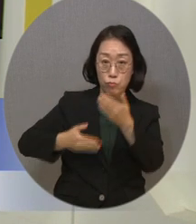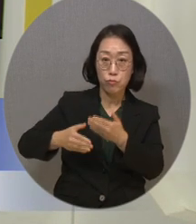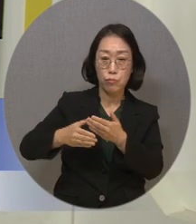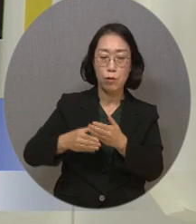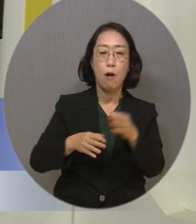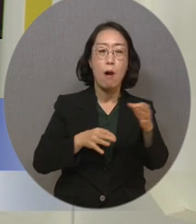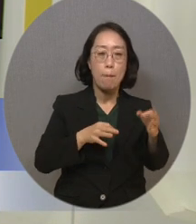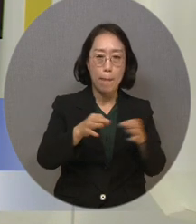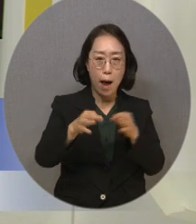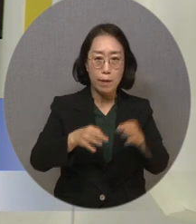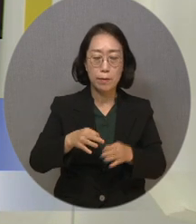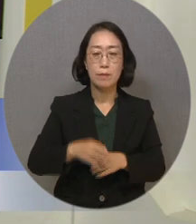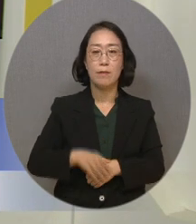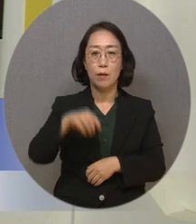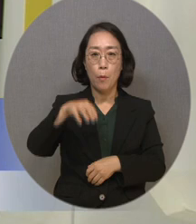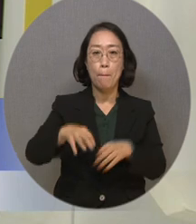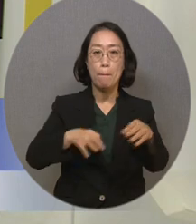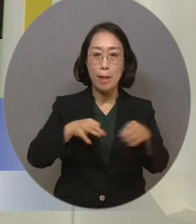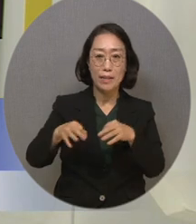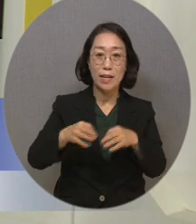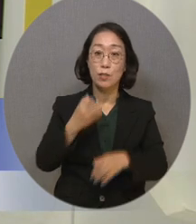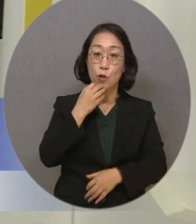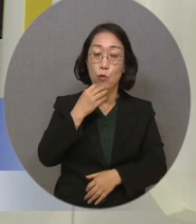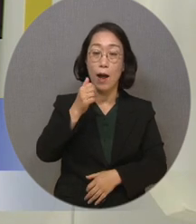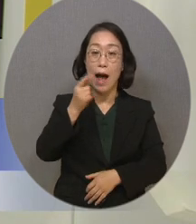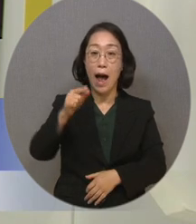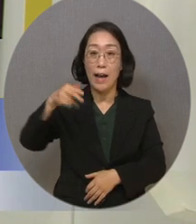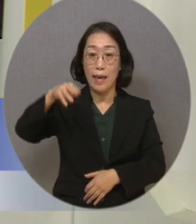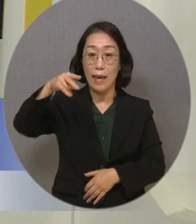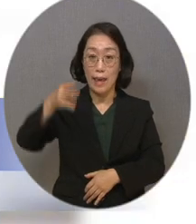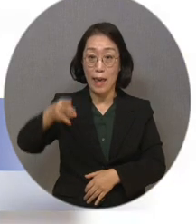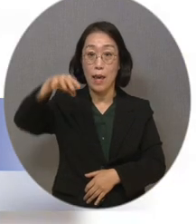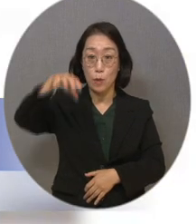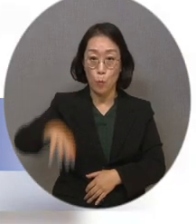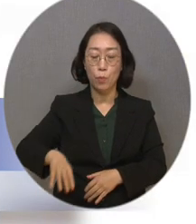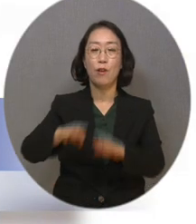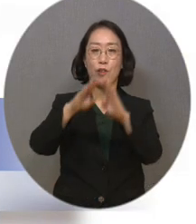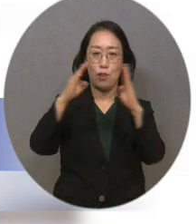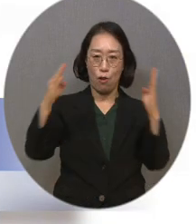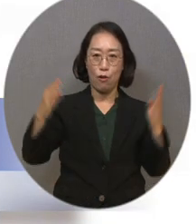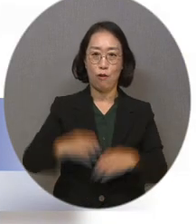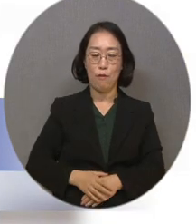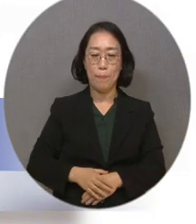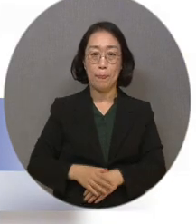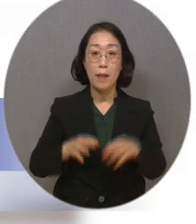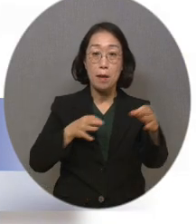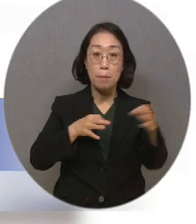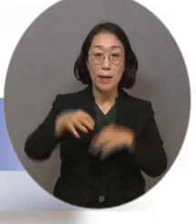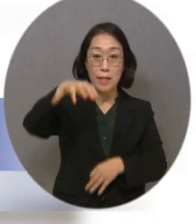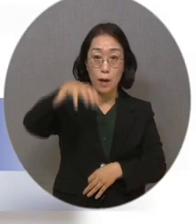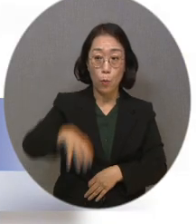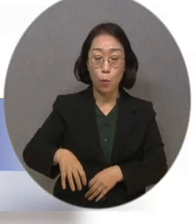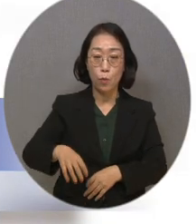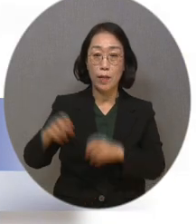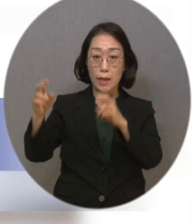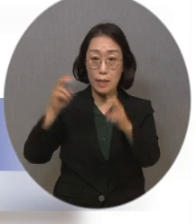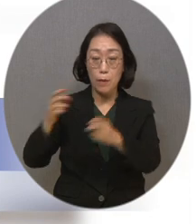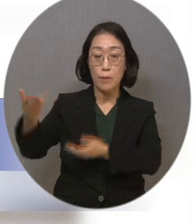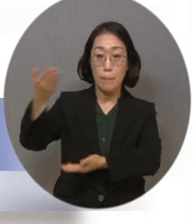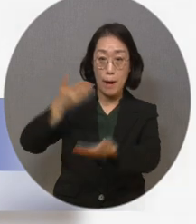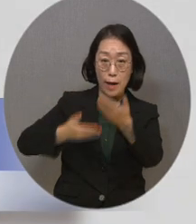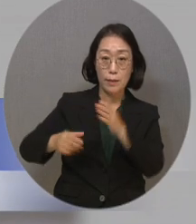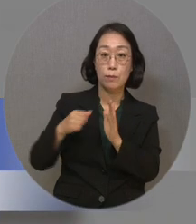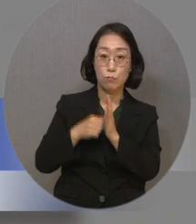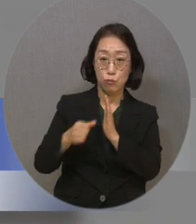운영하는 기빙플러스 매장을 서울 하계동에 개점했습니다. 기빙플러스 매장은 기업으로 기부받은